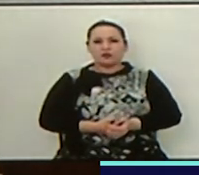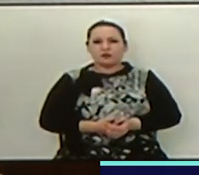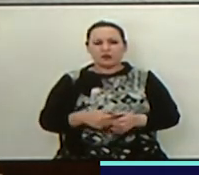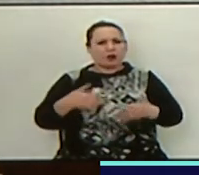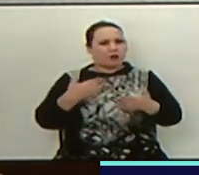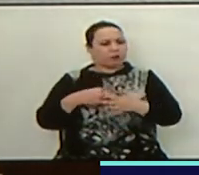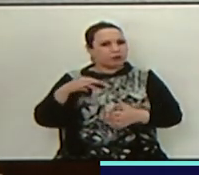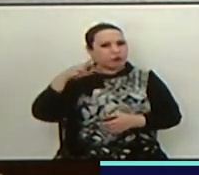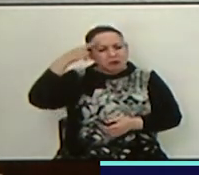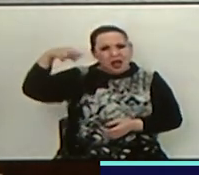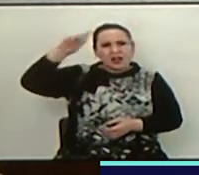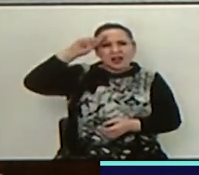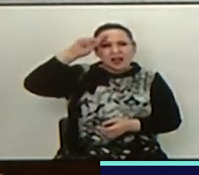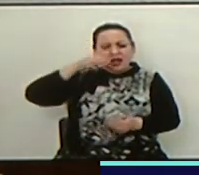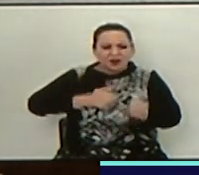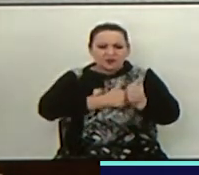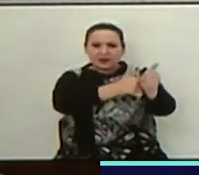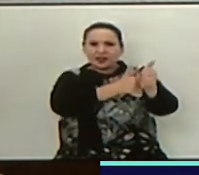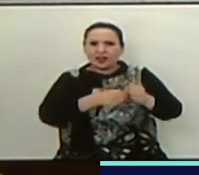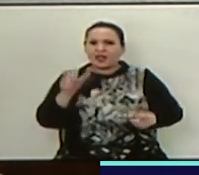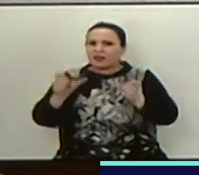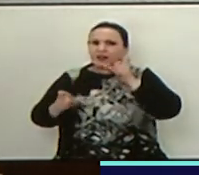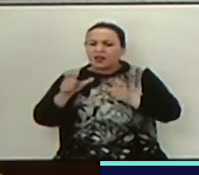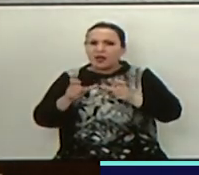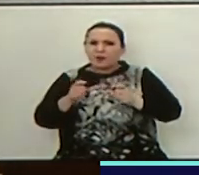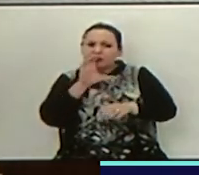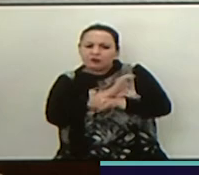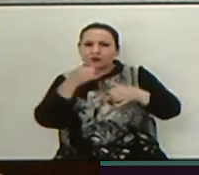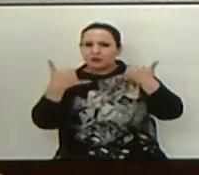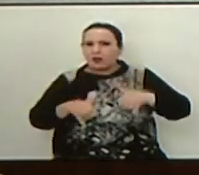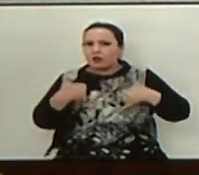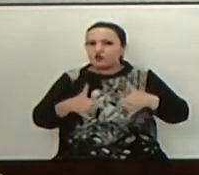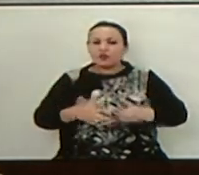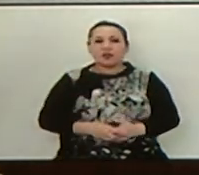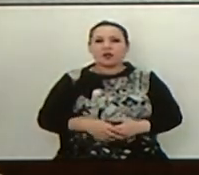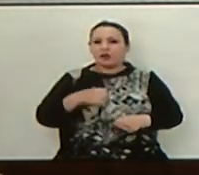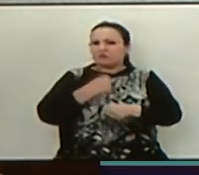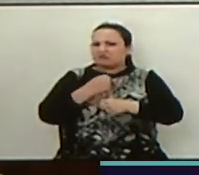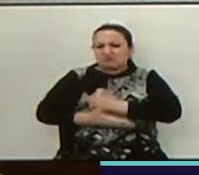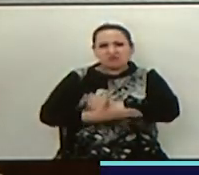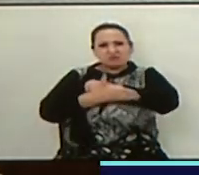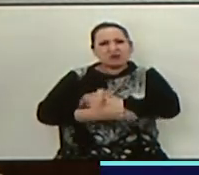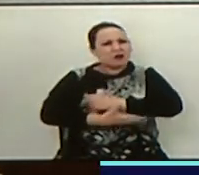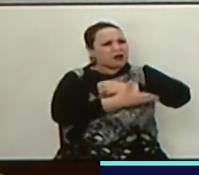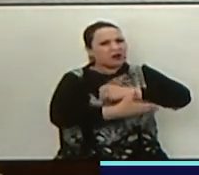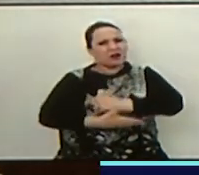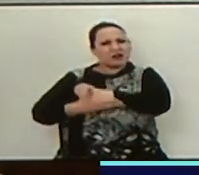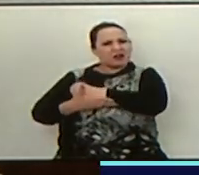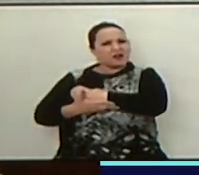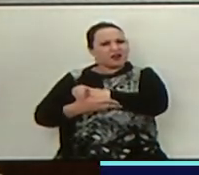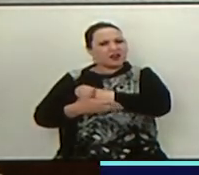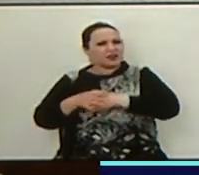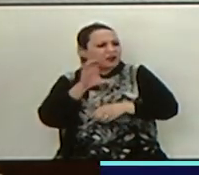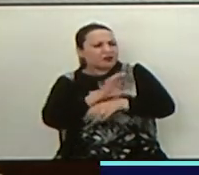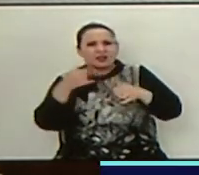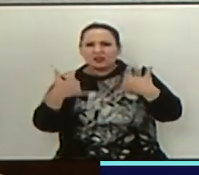الأوهام وتعلن دعمها للإرهابيين الذين وضعوا أنفسهم في خدمة أجندات مخابر الشر الرامية